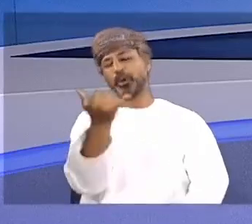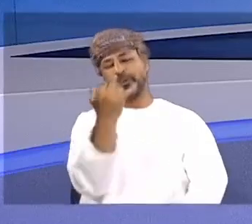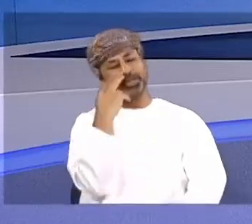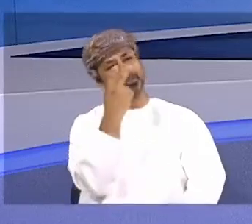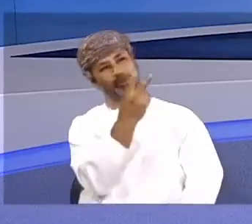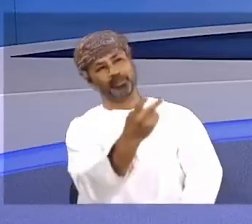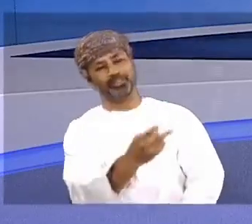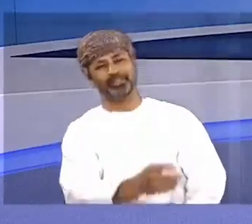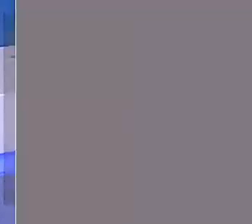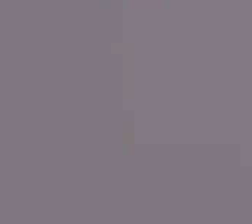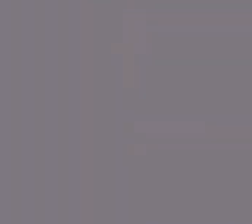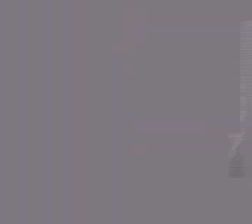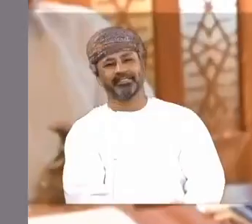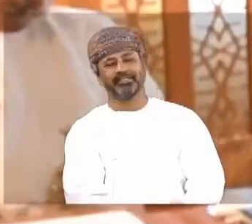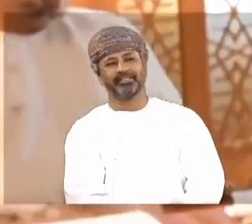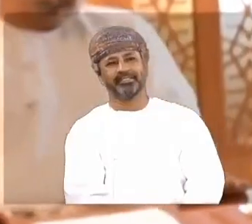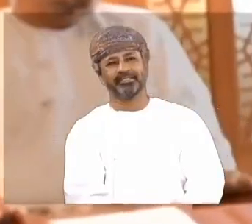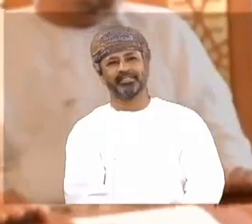العناوين.